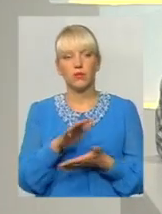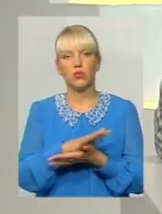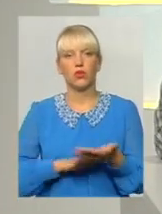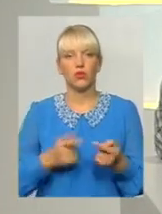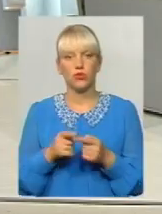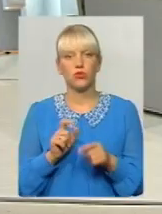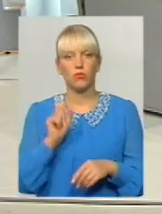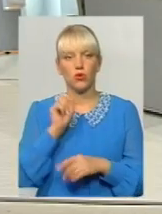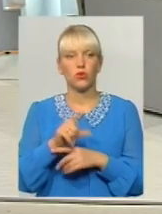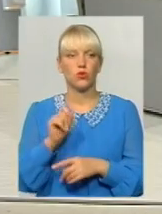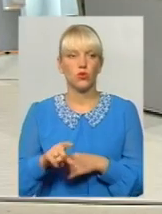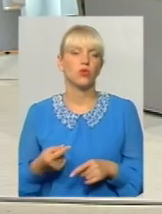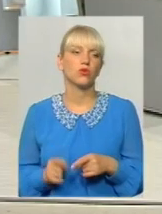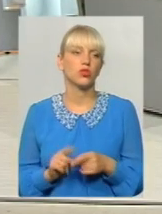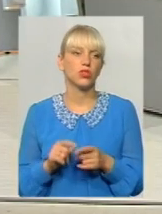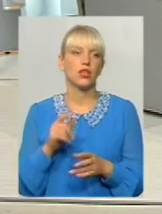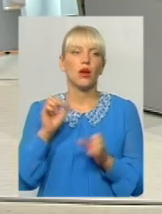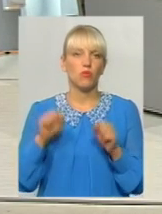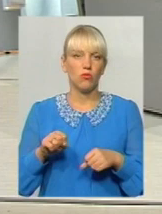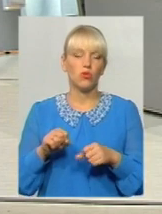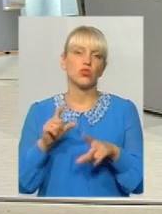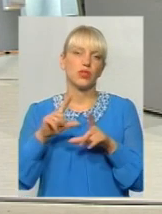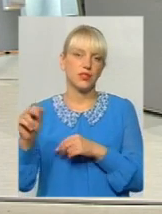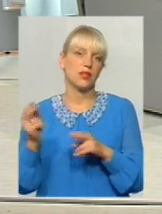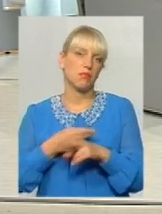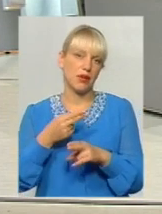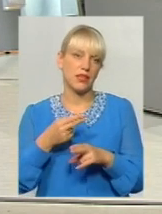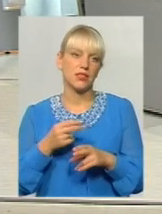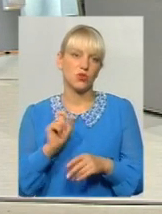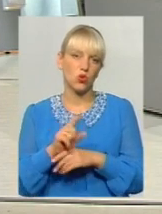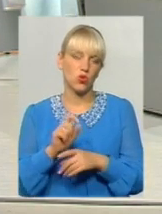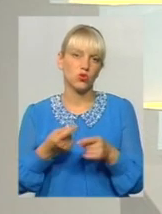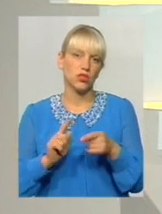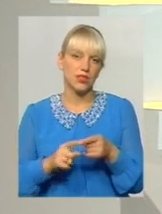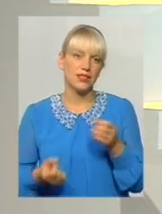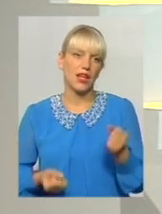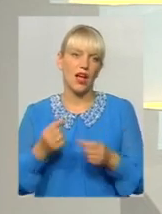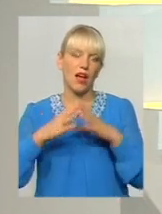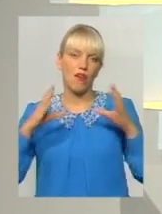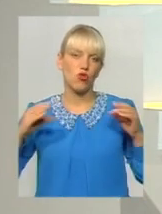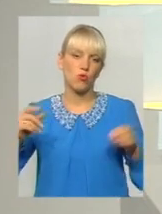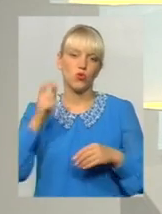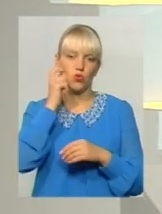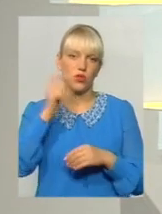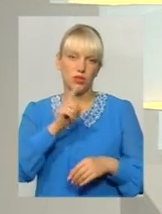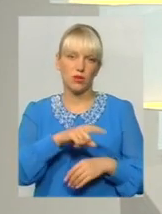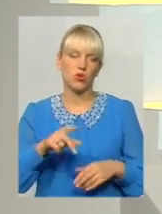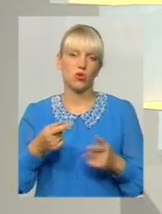доручення. Доручення згідно скасували, правил але дорожнього руху? Можна їздити без доручення. Погоджуюсь. Це автомобіль з українськими номерами, тобто він зареєстрований в